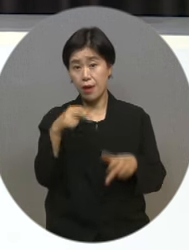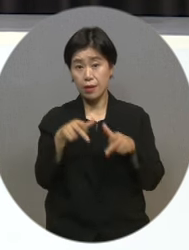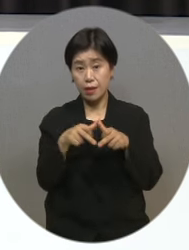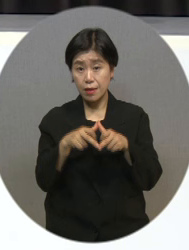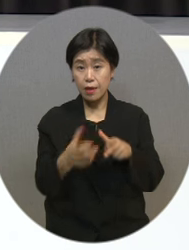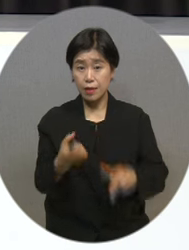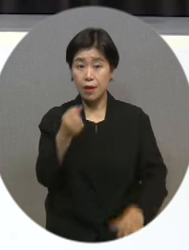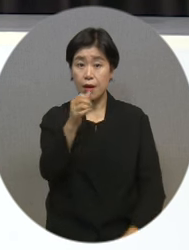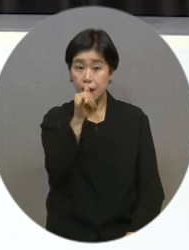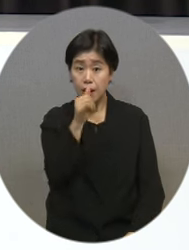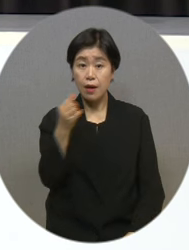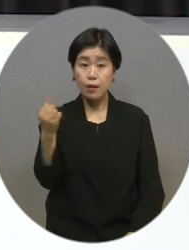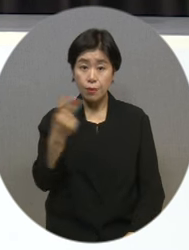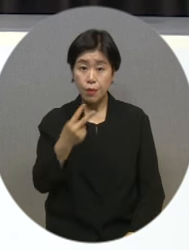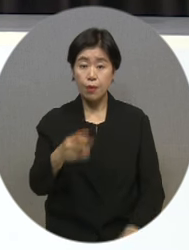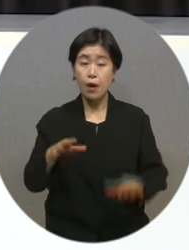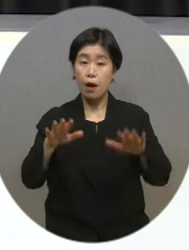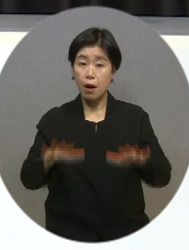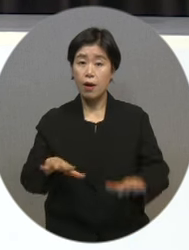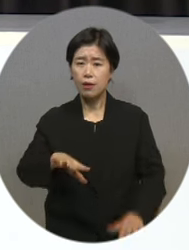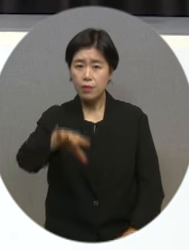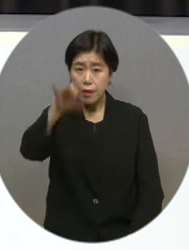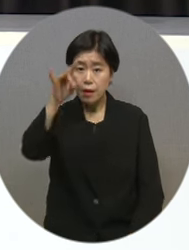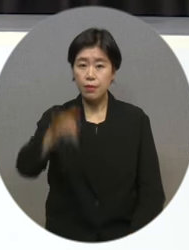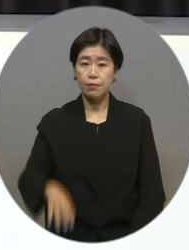이번에 정말 처음 시도해 본